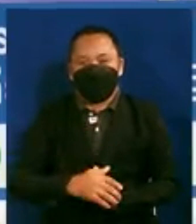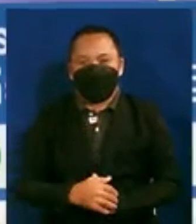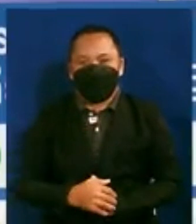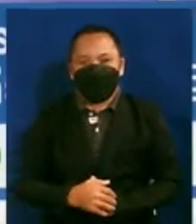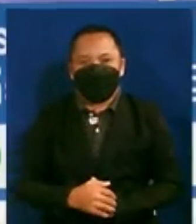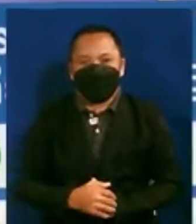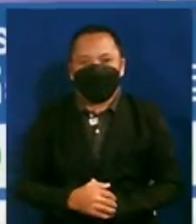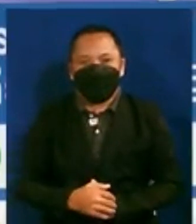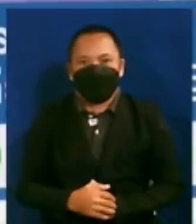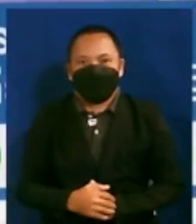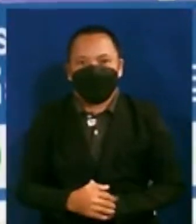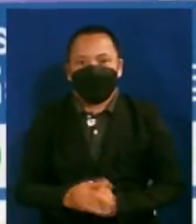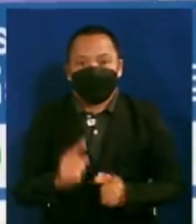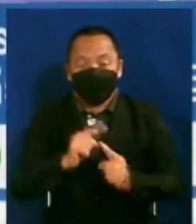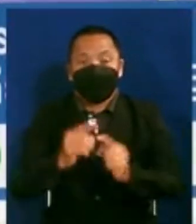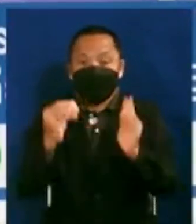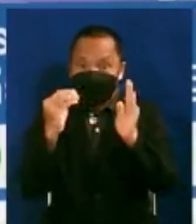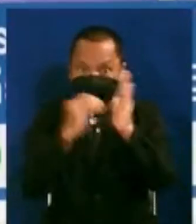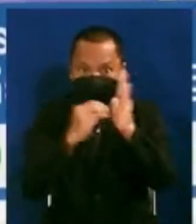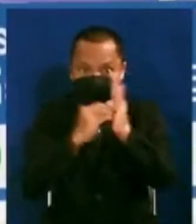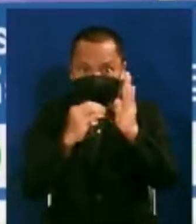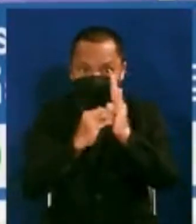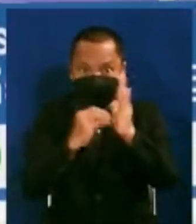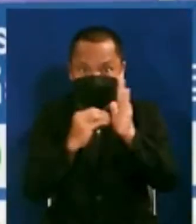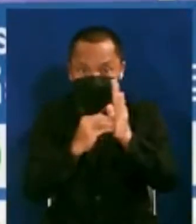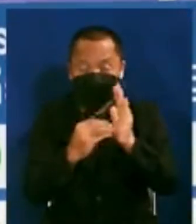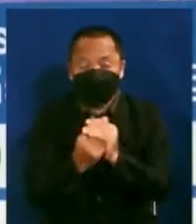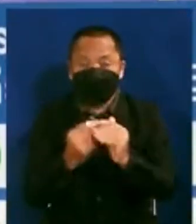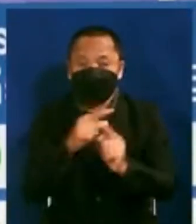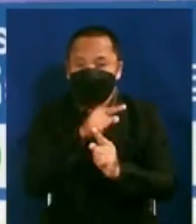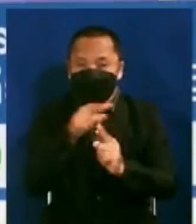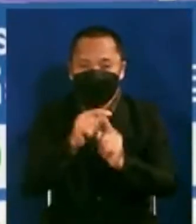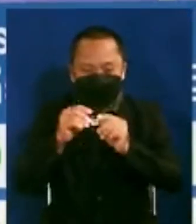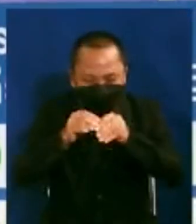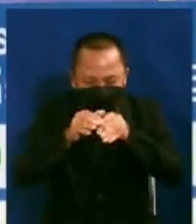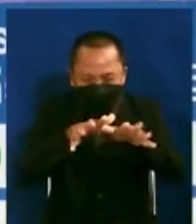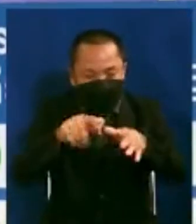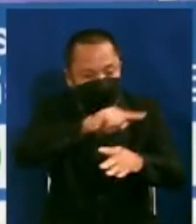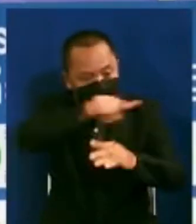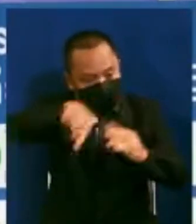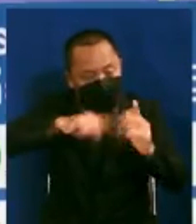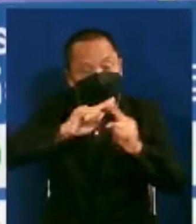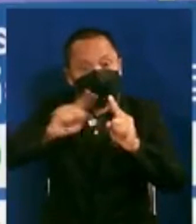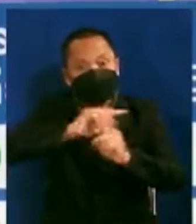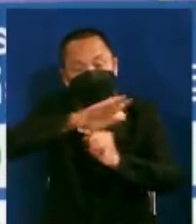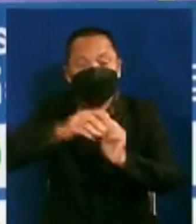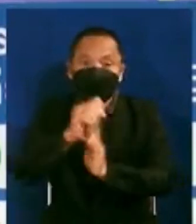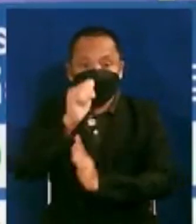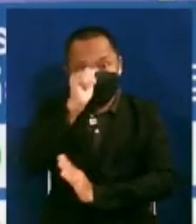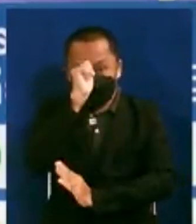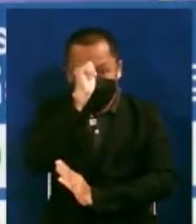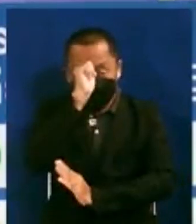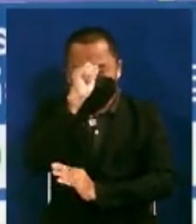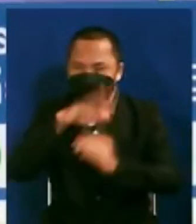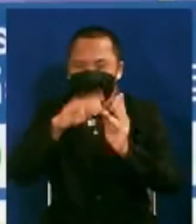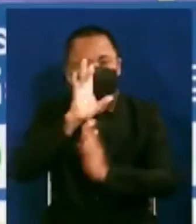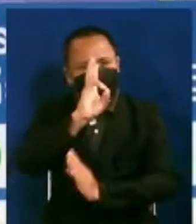ครับโดยเฉพาะในกรุงเทพมหานครนี้สายพันธุ์ที่ระบาดส่วนใหญ่เป็นเดลต้าประ